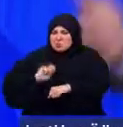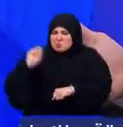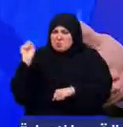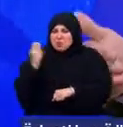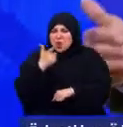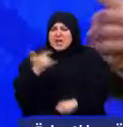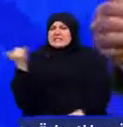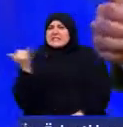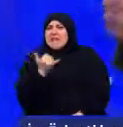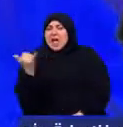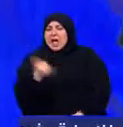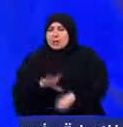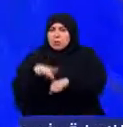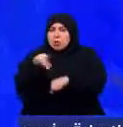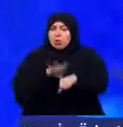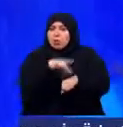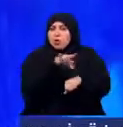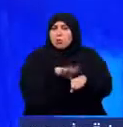أسهل،